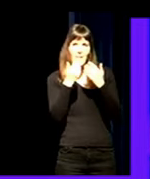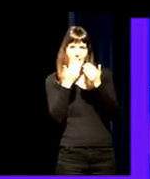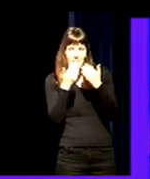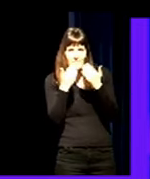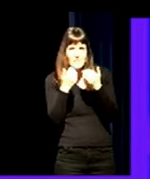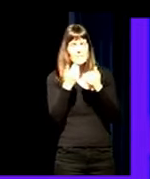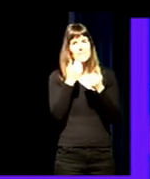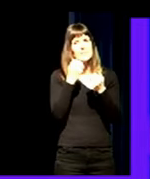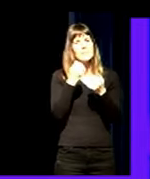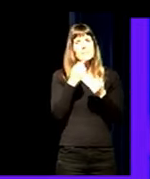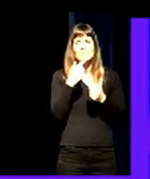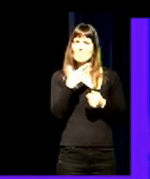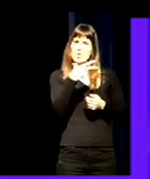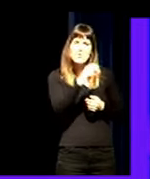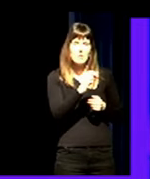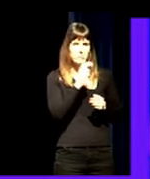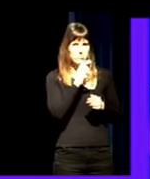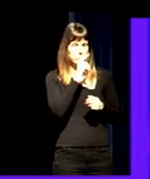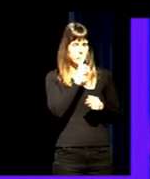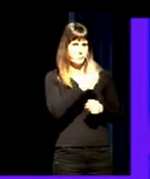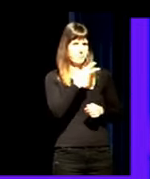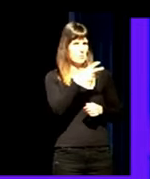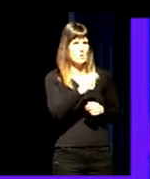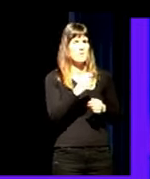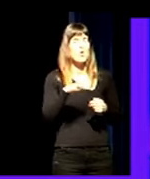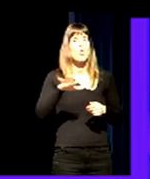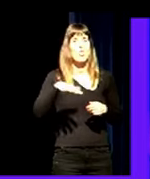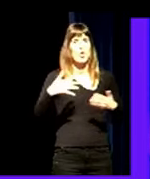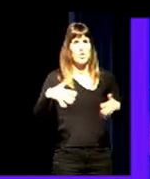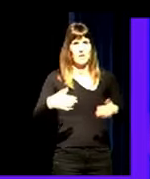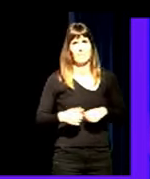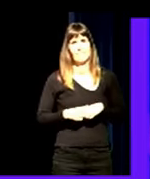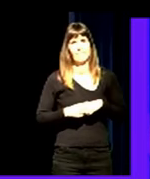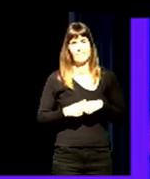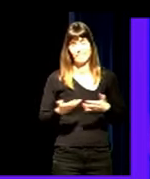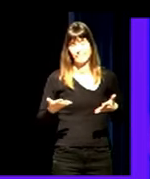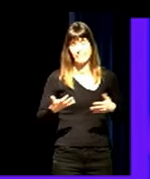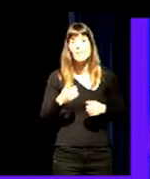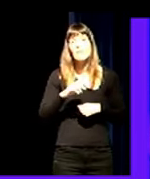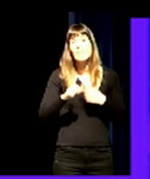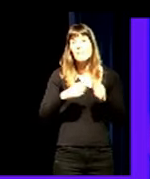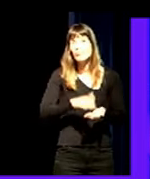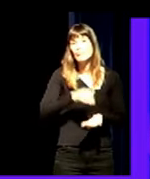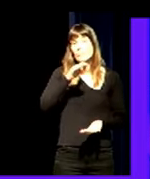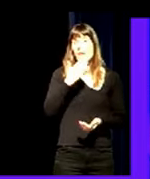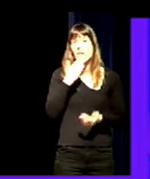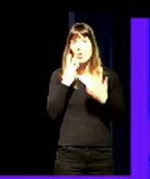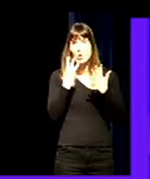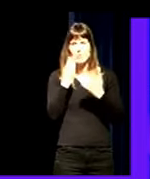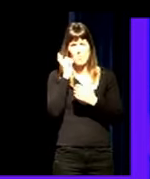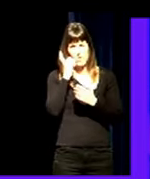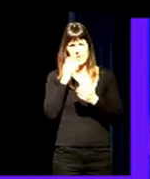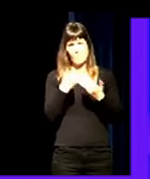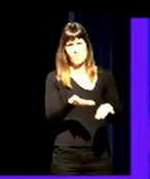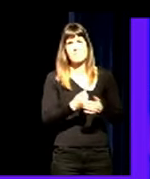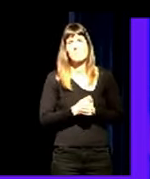ezetz, ezetz dela. Karo, sortxe urtekin zateleko telefonoa. Karo, Ni goratzen